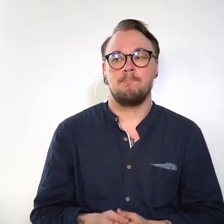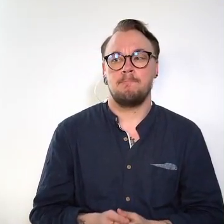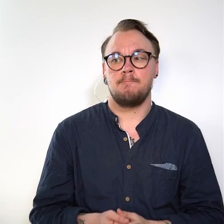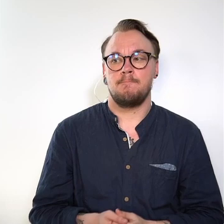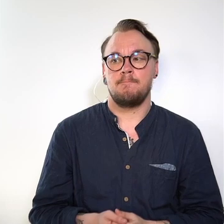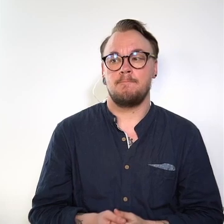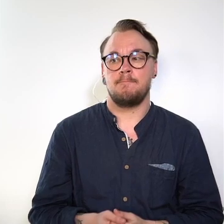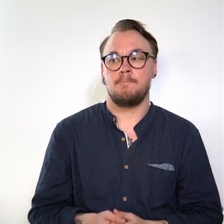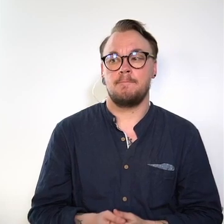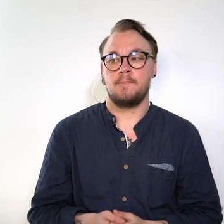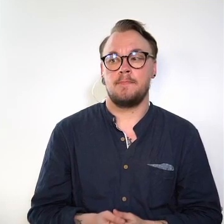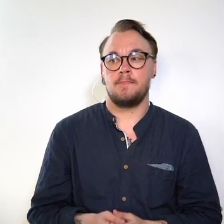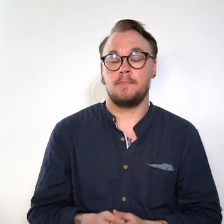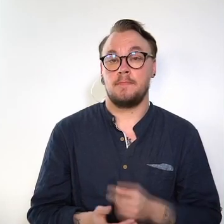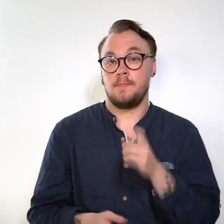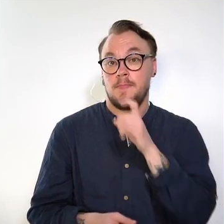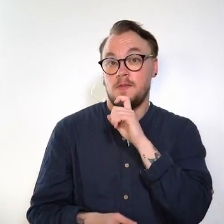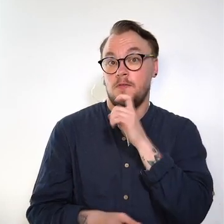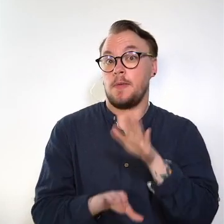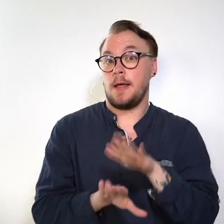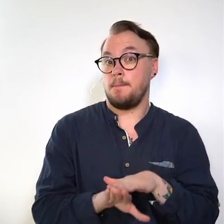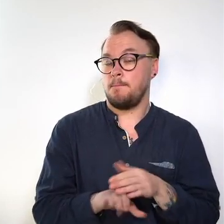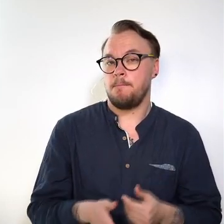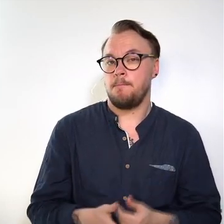Nyt mikki. On mikki päällä.